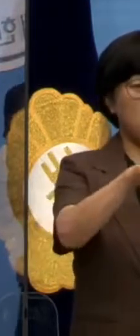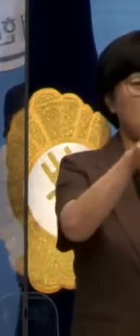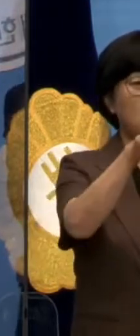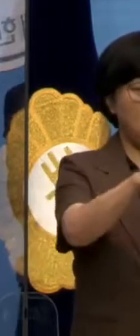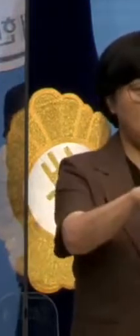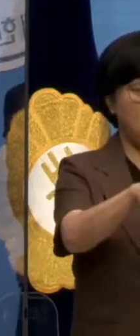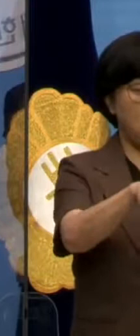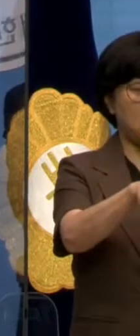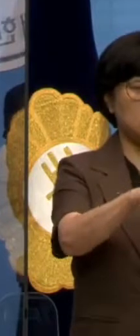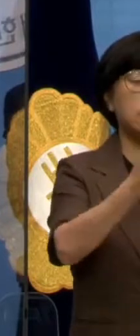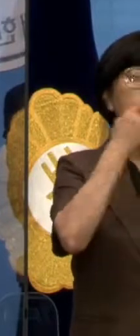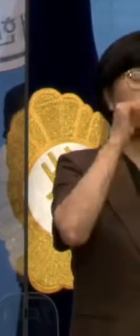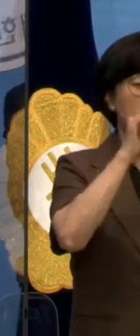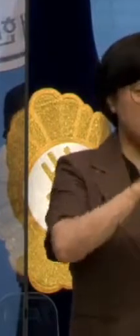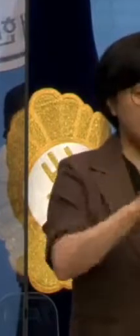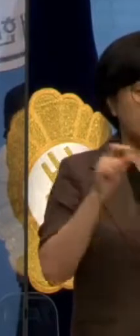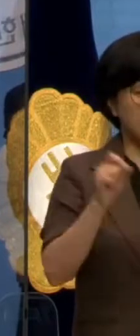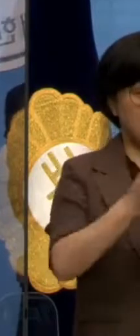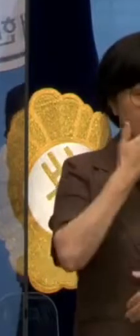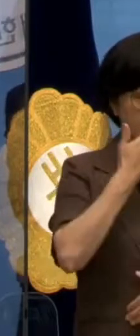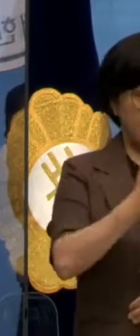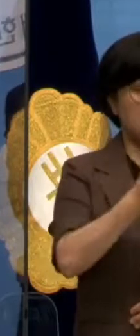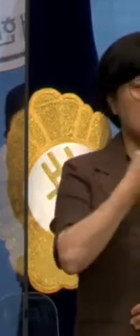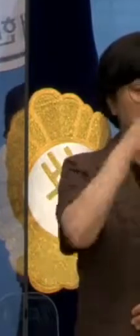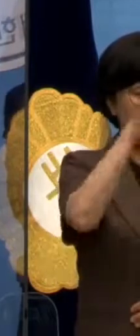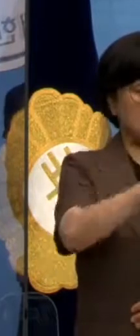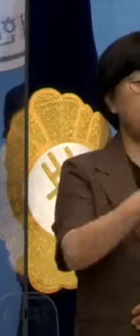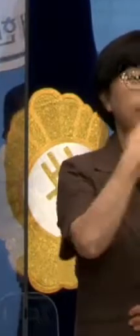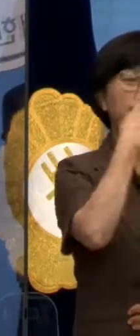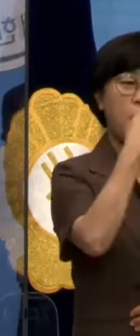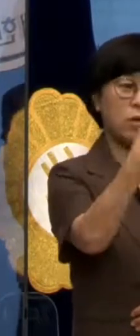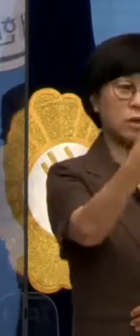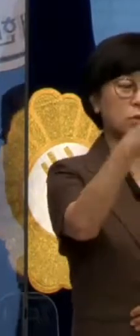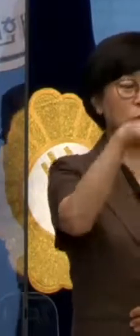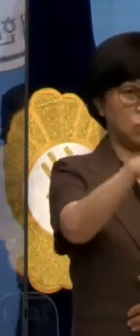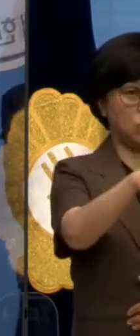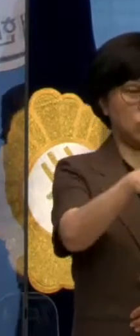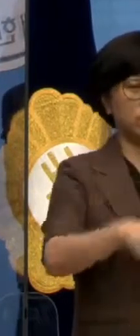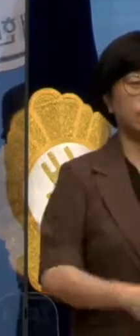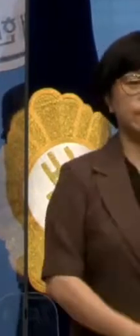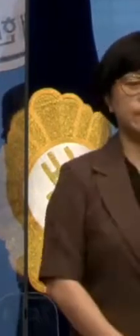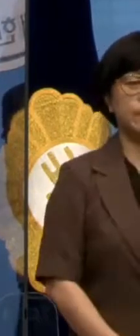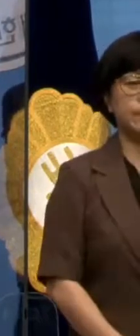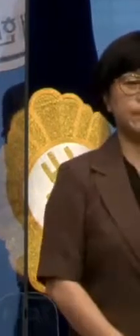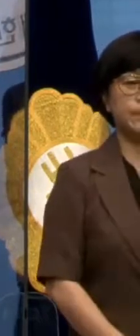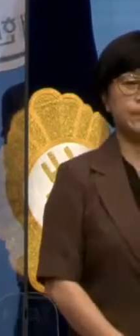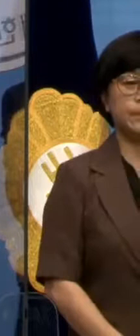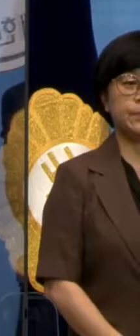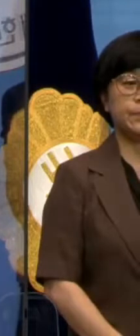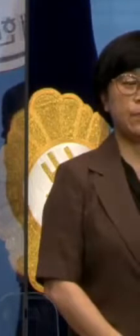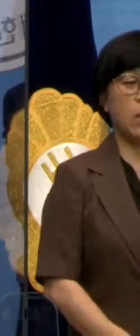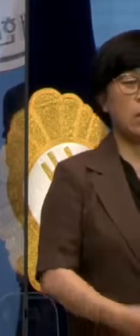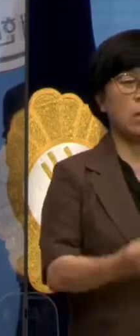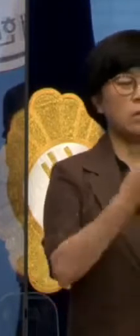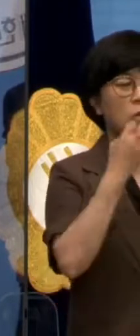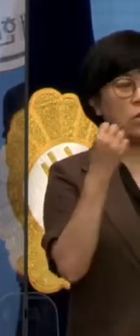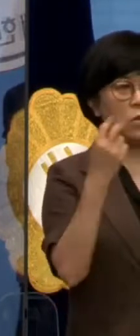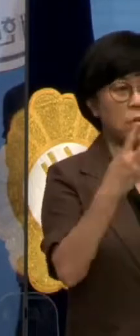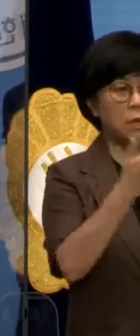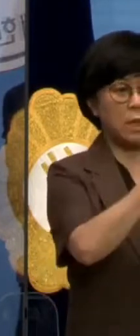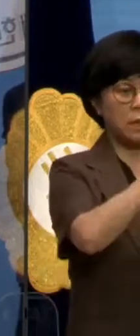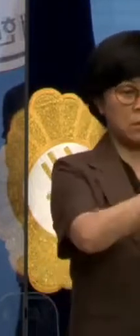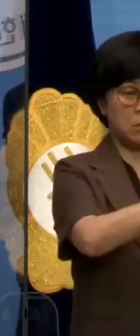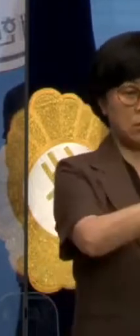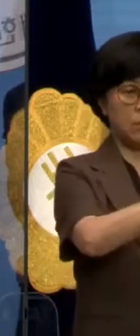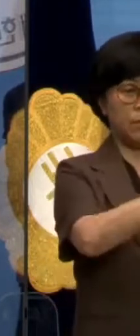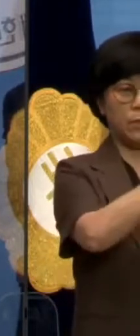누구나 쉽게 접근할 수 있는 서울의 멋진 명소가 되었습니다. 서울을 비롯한 대전,